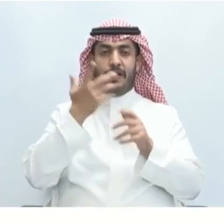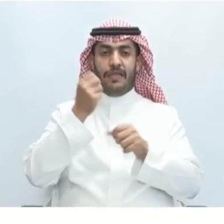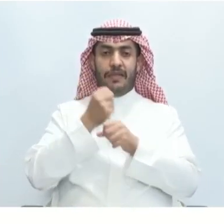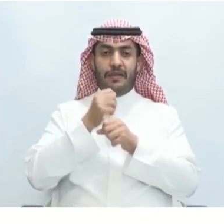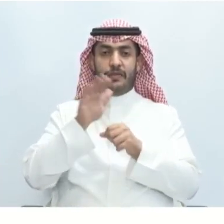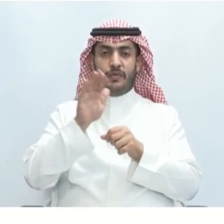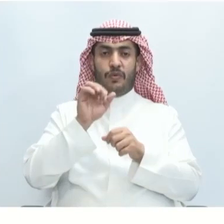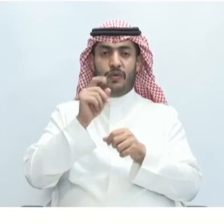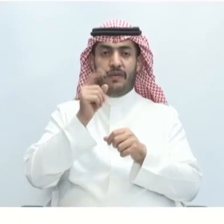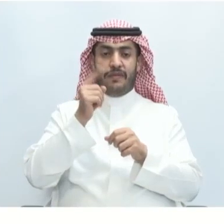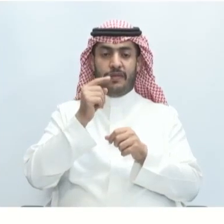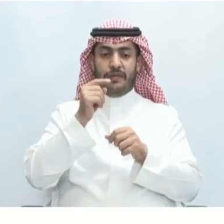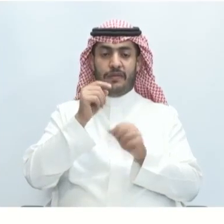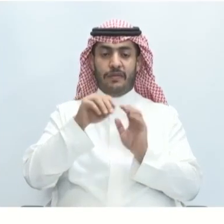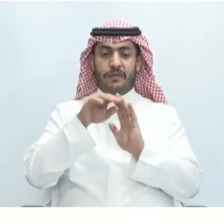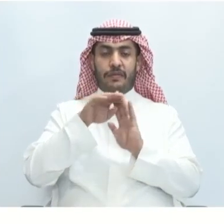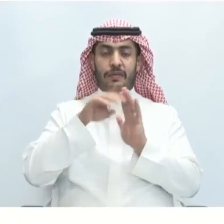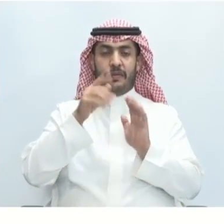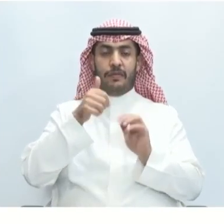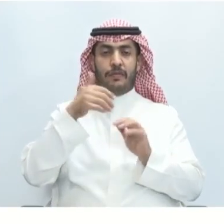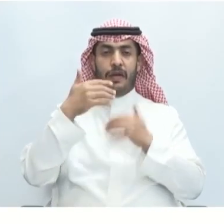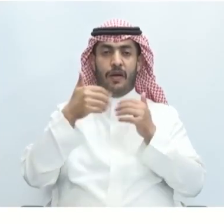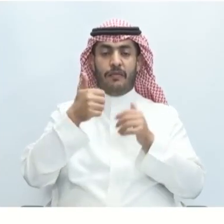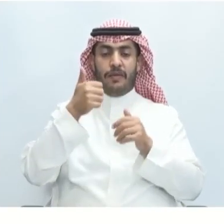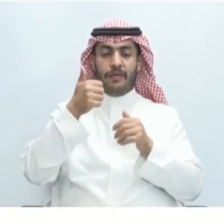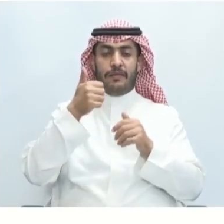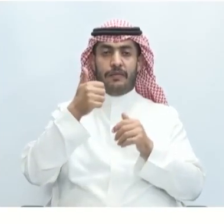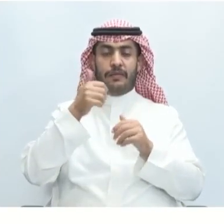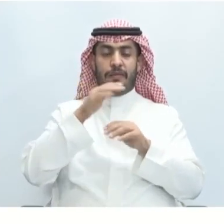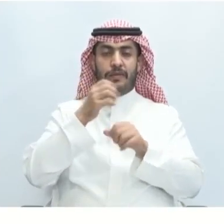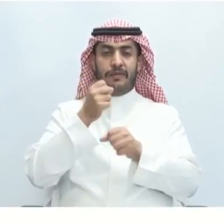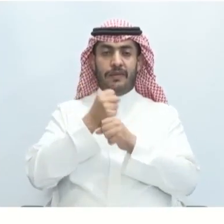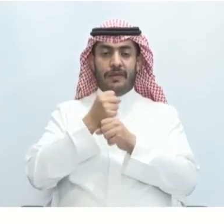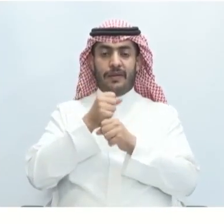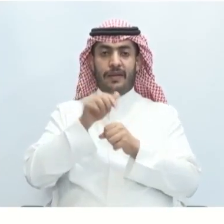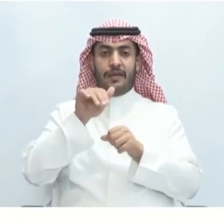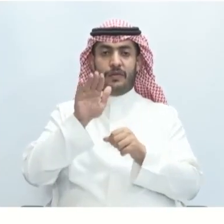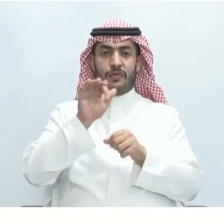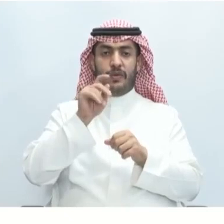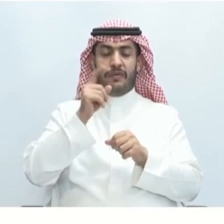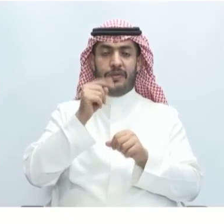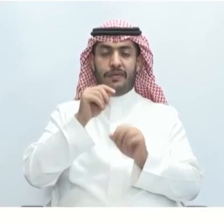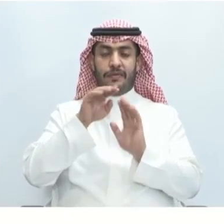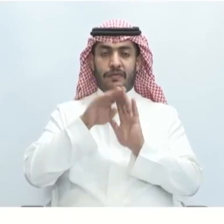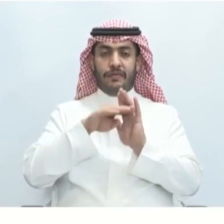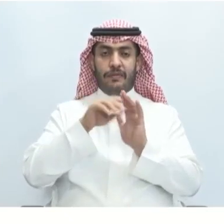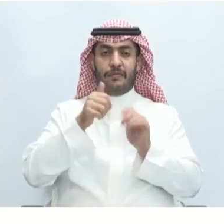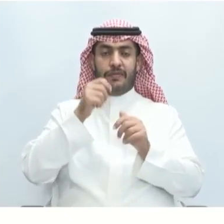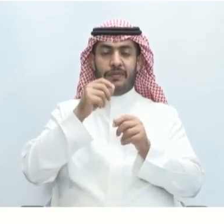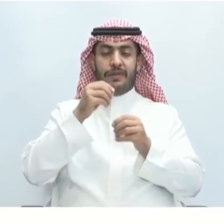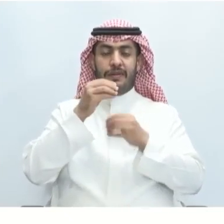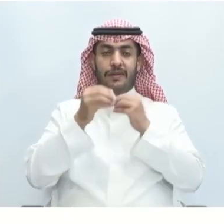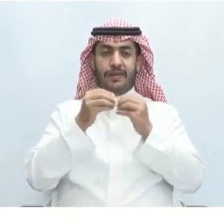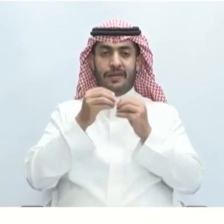اداه سولفر نحن ذكرنا بامكانك المحاوله يدويا قبل ان نفعل اداه سولفور اثناء تغيير